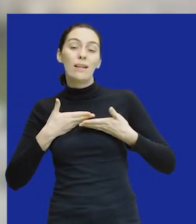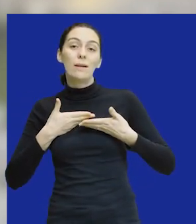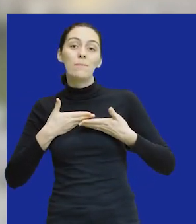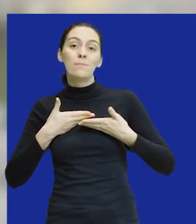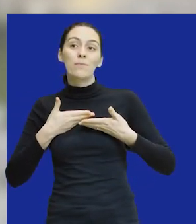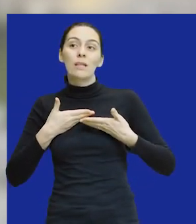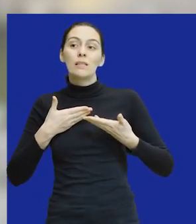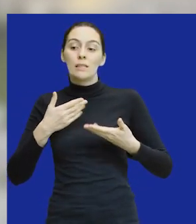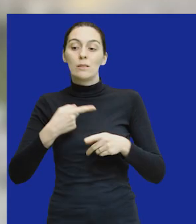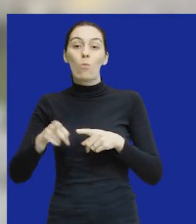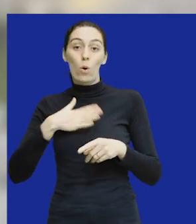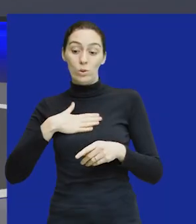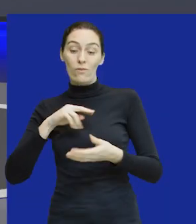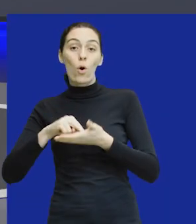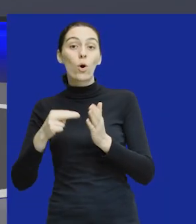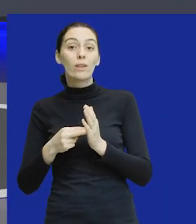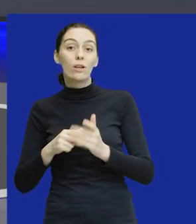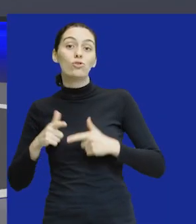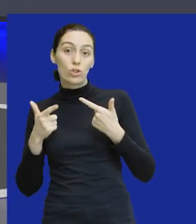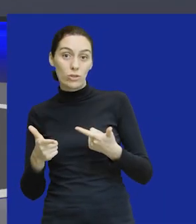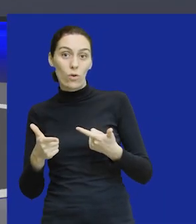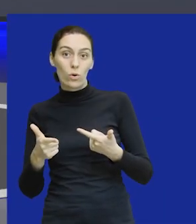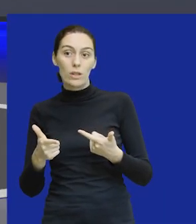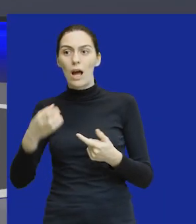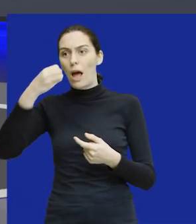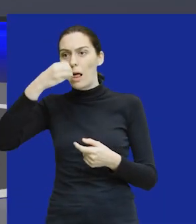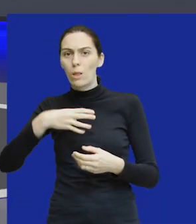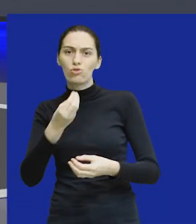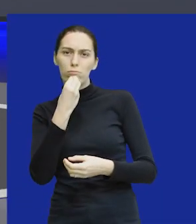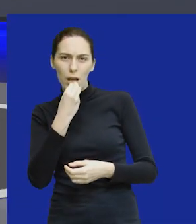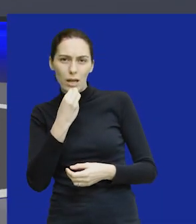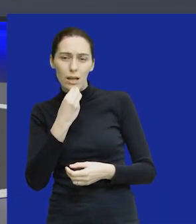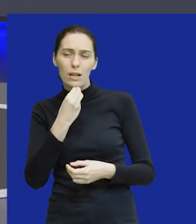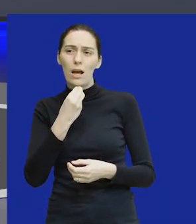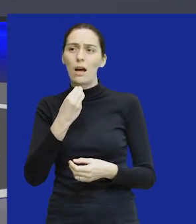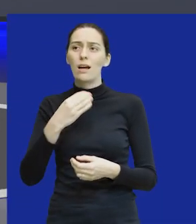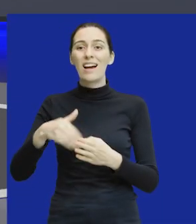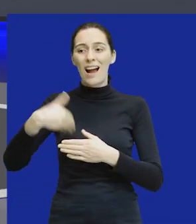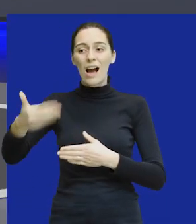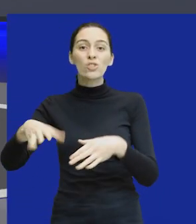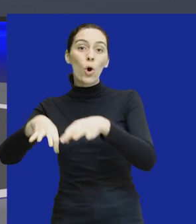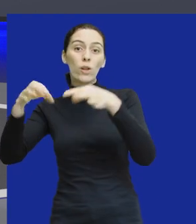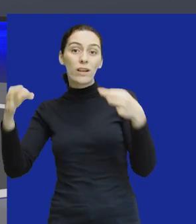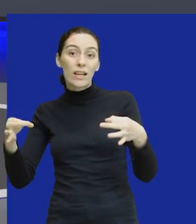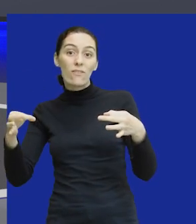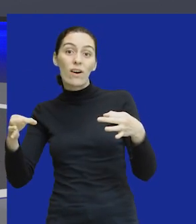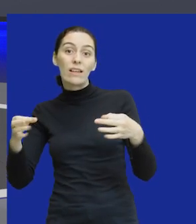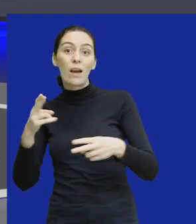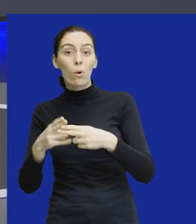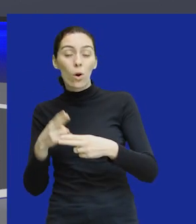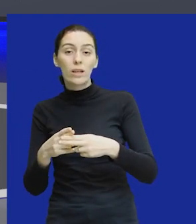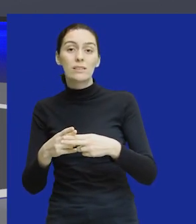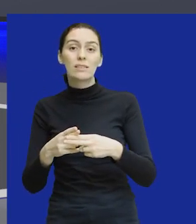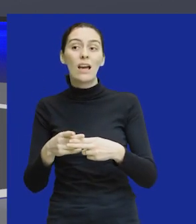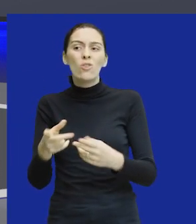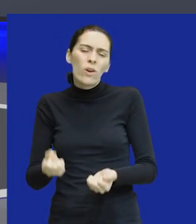uvjetno rečeno, stilom života. Lošom prehranom, nevođenjem, nepravovremenim otkrivanjem tih nekih simptoma koje